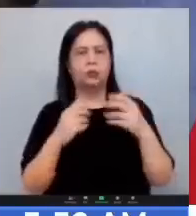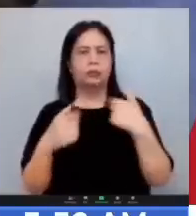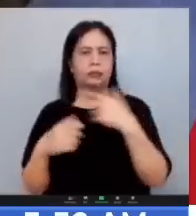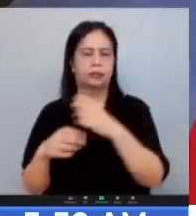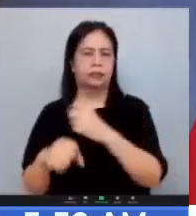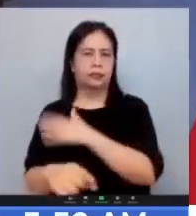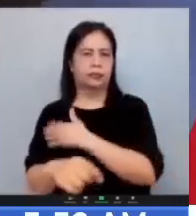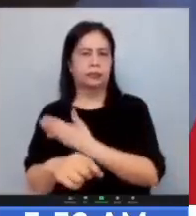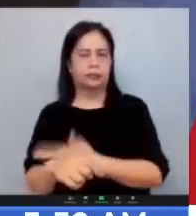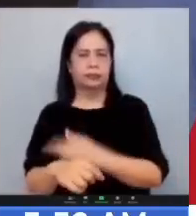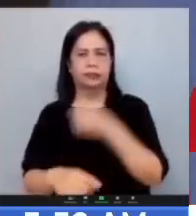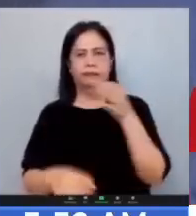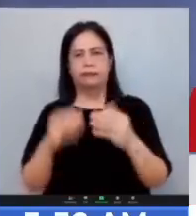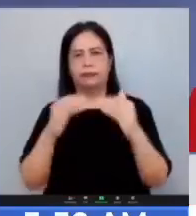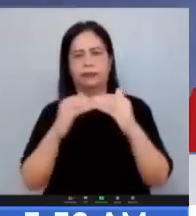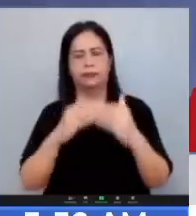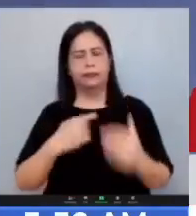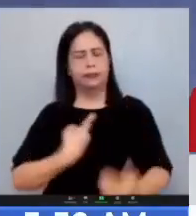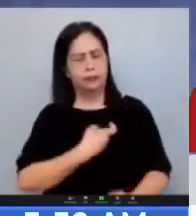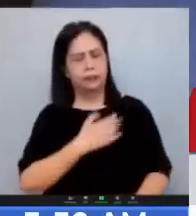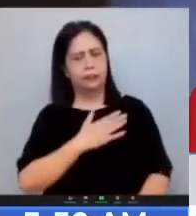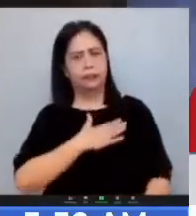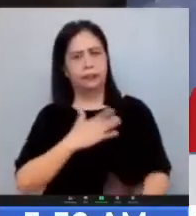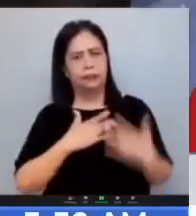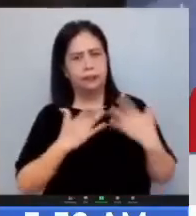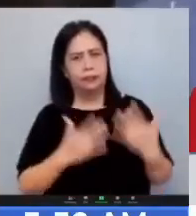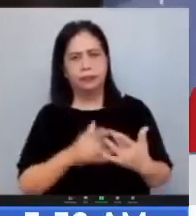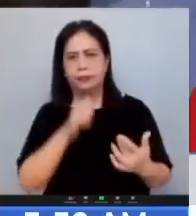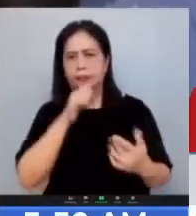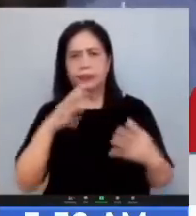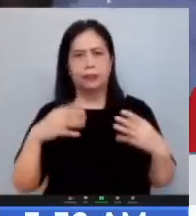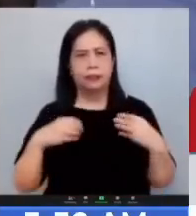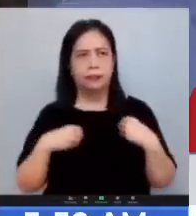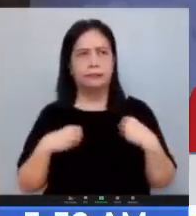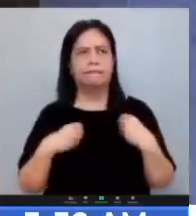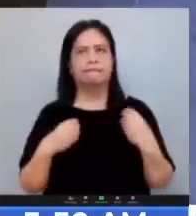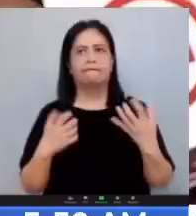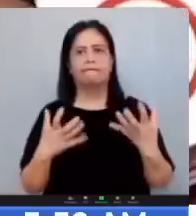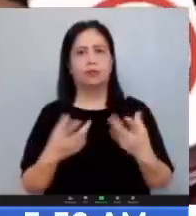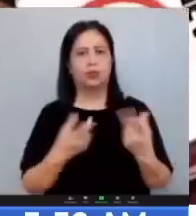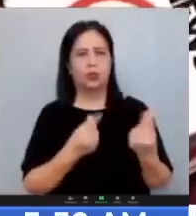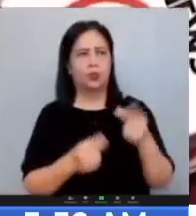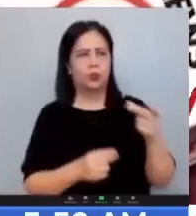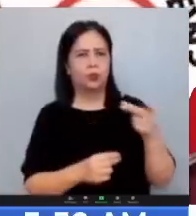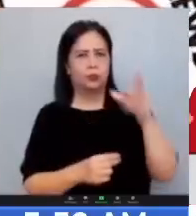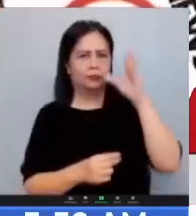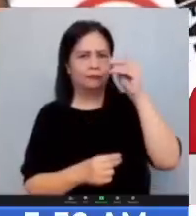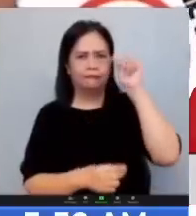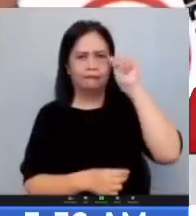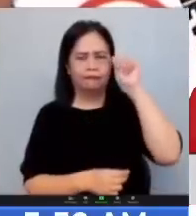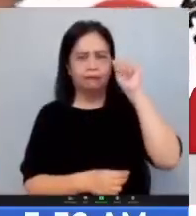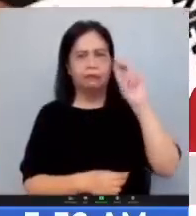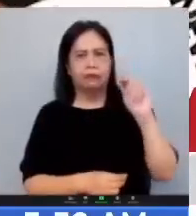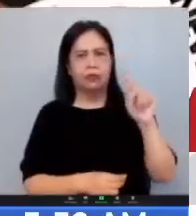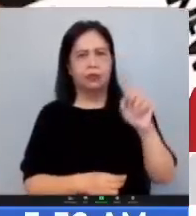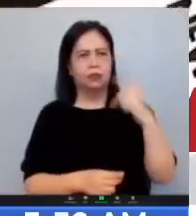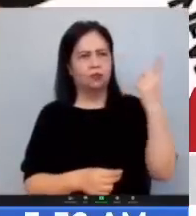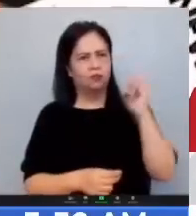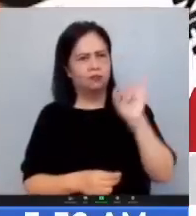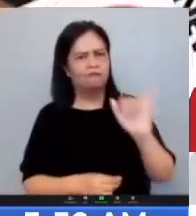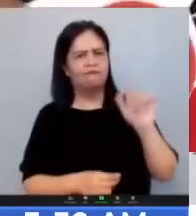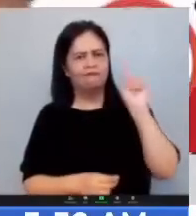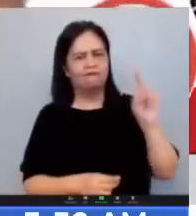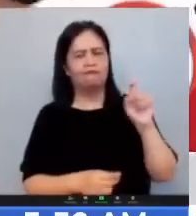hustisya. Masakit po ang loob ko. Hindi ko tanggap sa yung ginawa ng Anton na yan. Sana habang buhay pagbayaran ni Anton